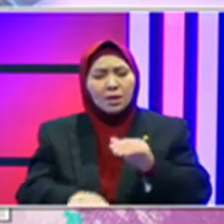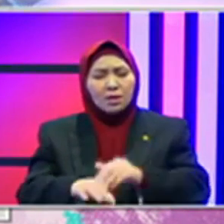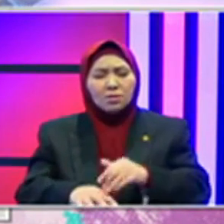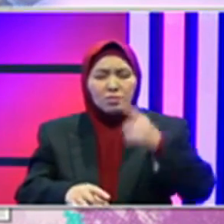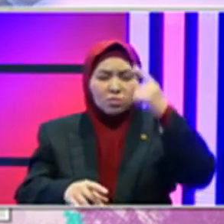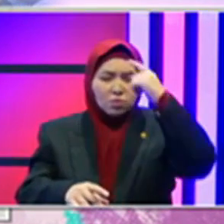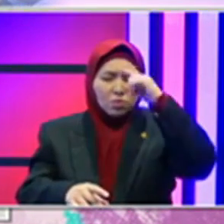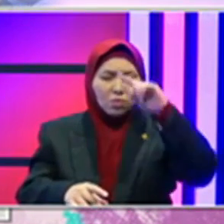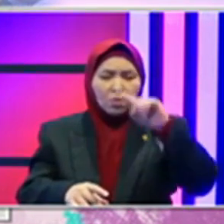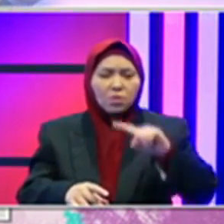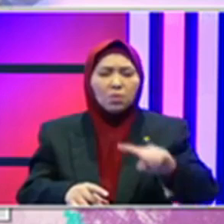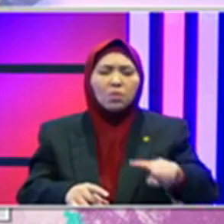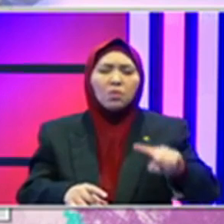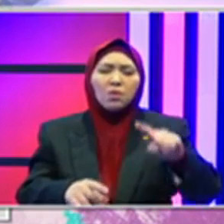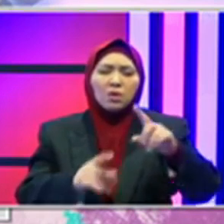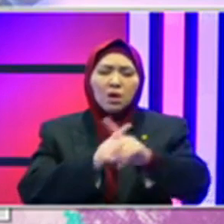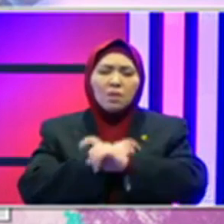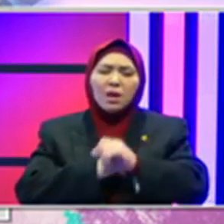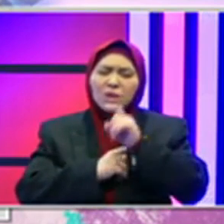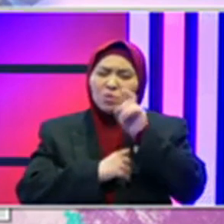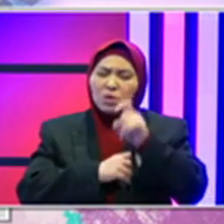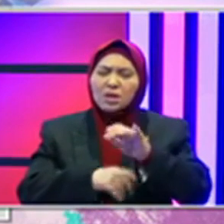قال أجئتنا